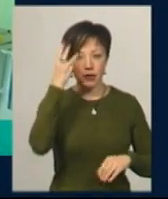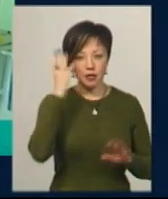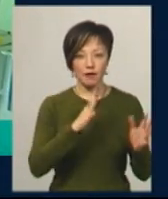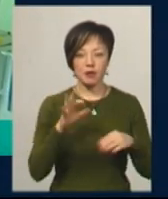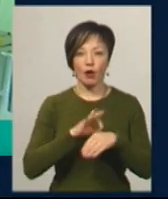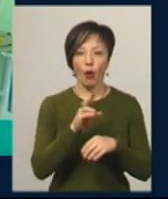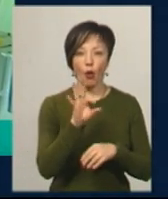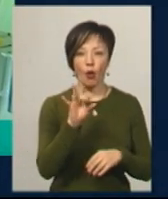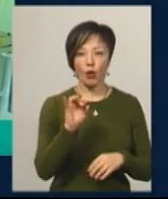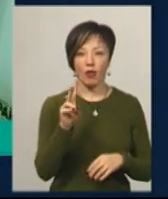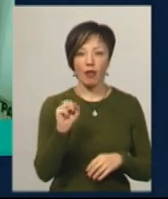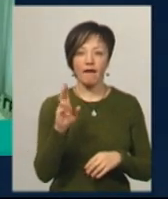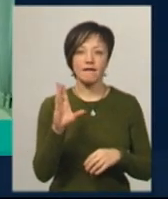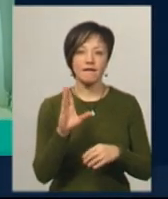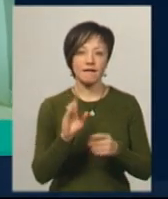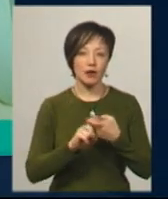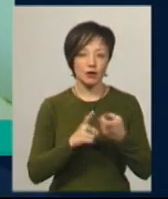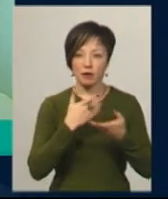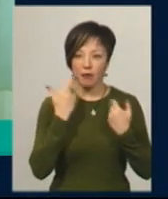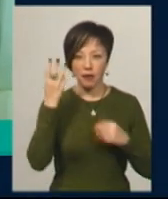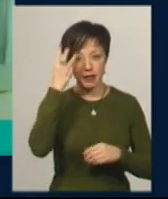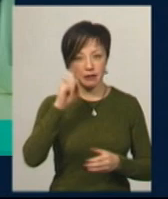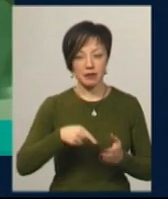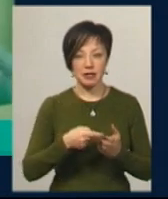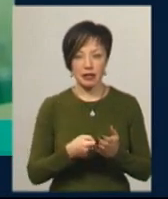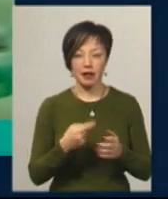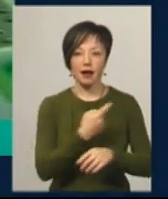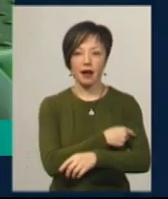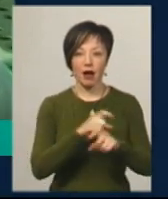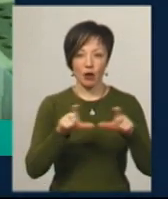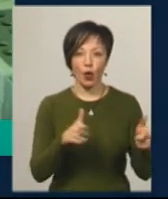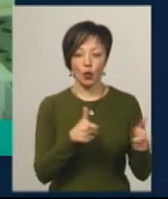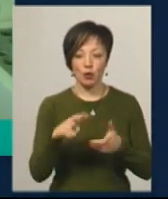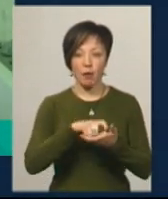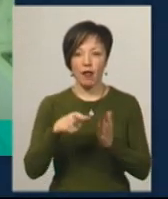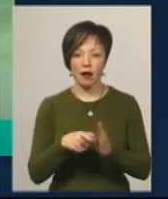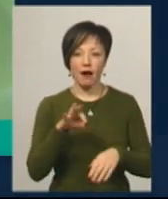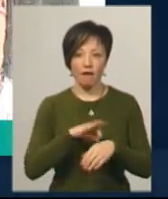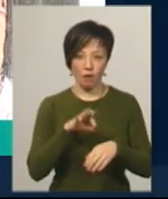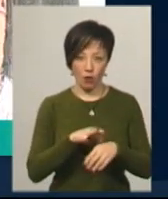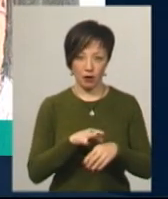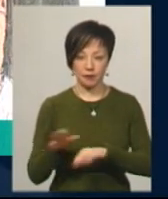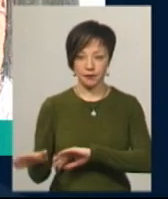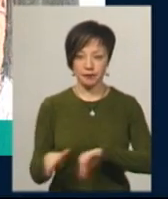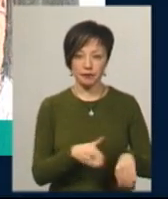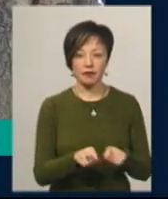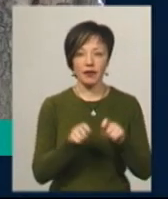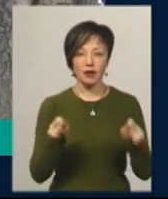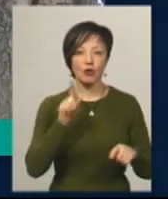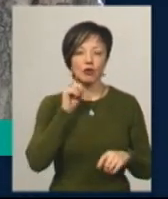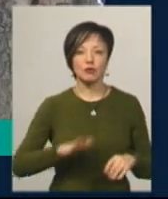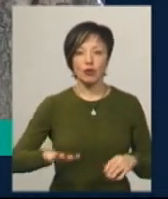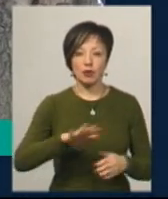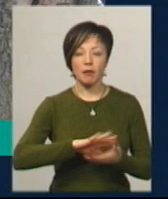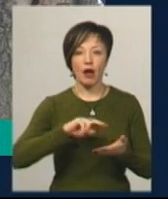випадків захворювання на коронавірус не зафіксовано, то Хмельницькій міській інфекційній лікарні готують палати для хворих на коронавірус. Відкритий молодіжний простір